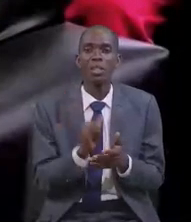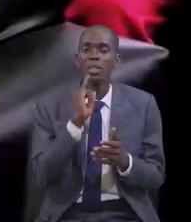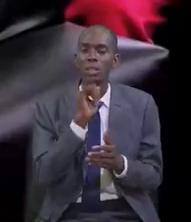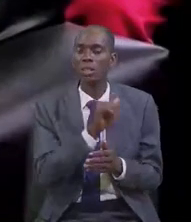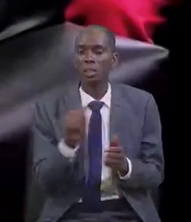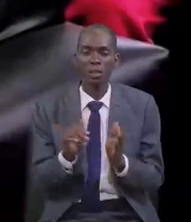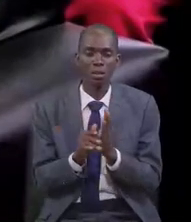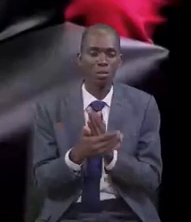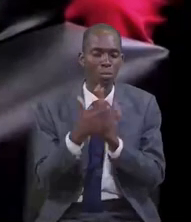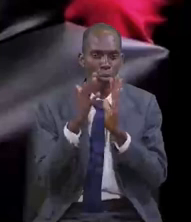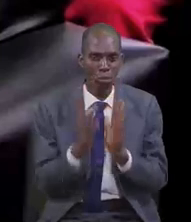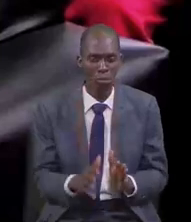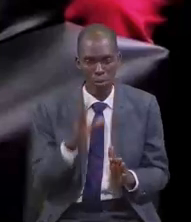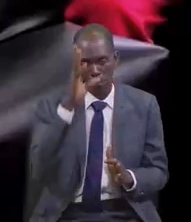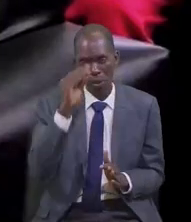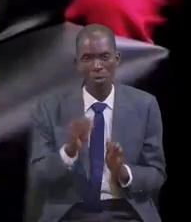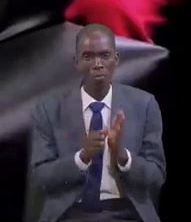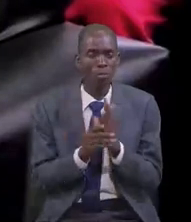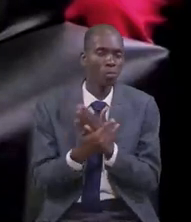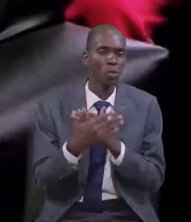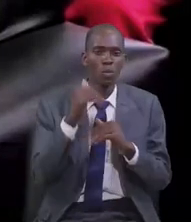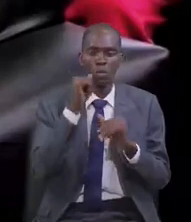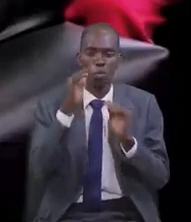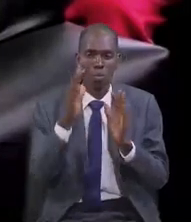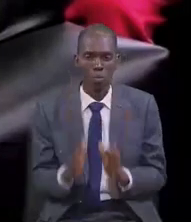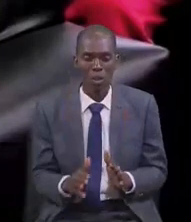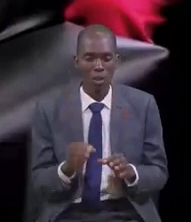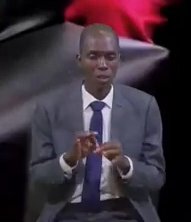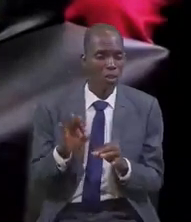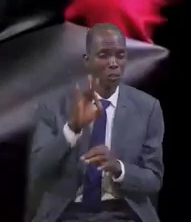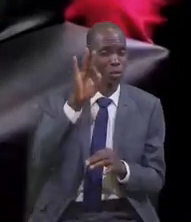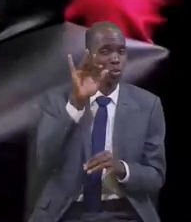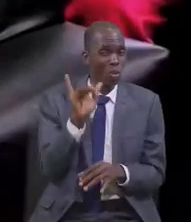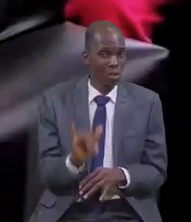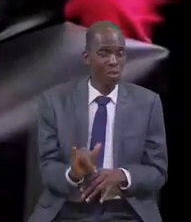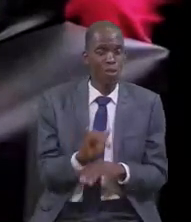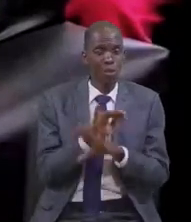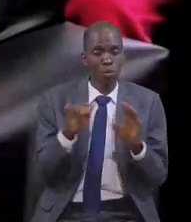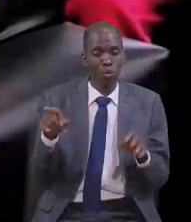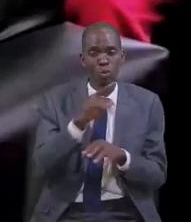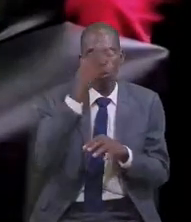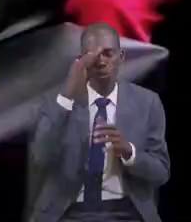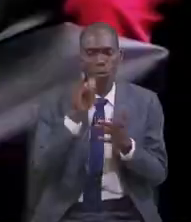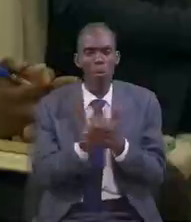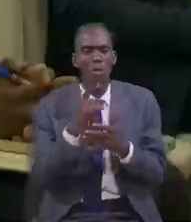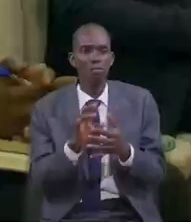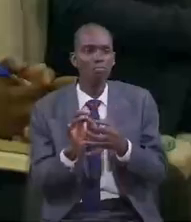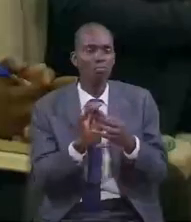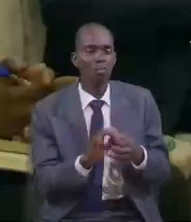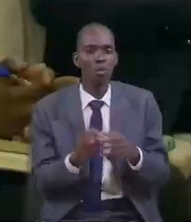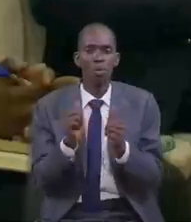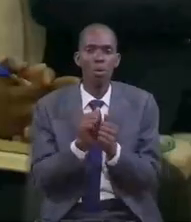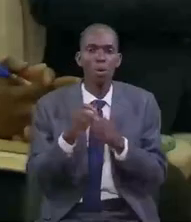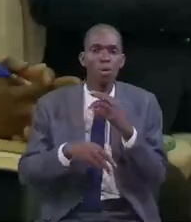spirituellement, un adultère spirituel, c'est-à-dire que ne savez-vous pas que l'amour du monde